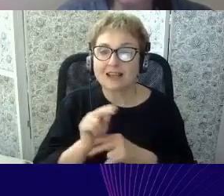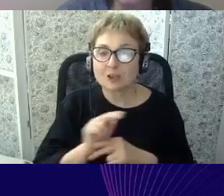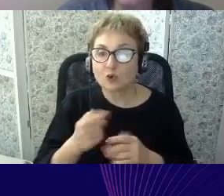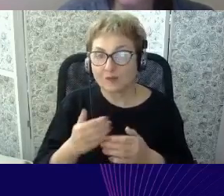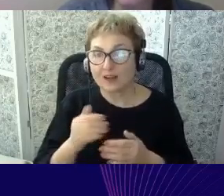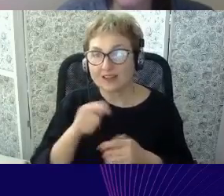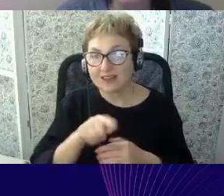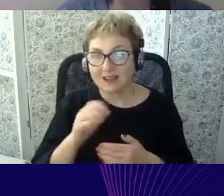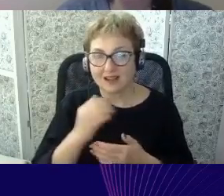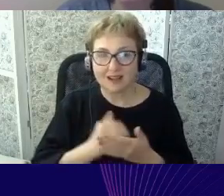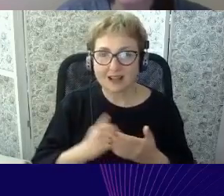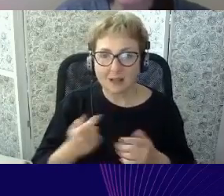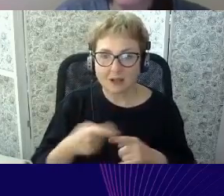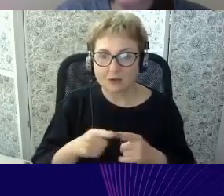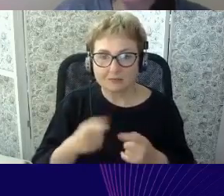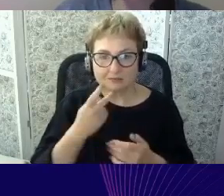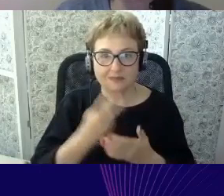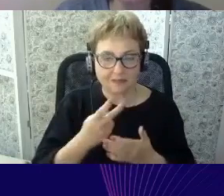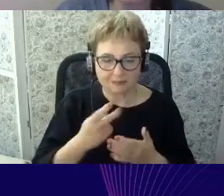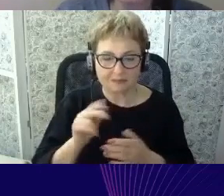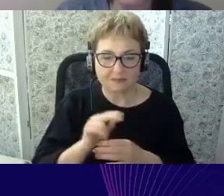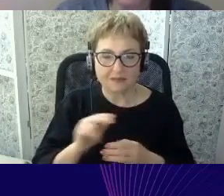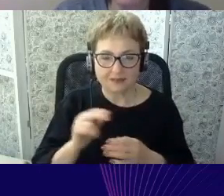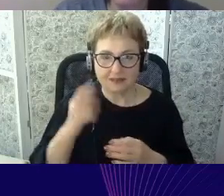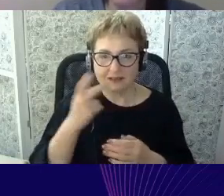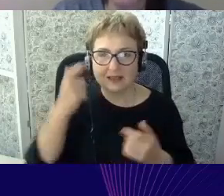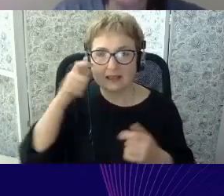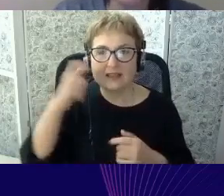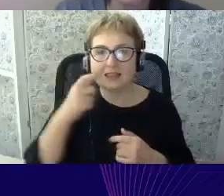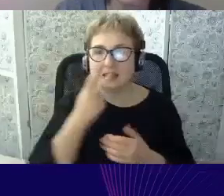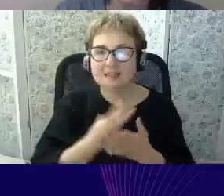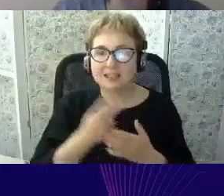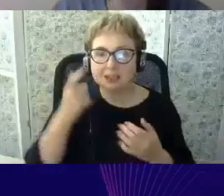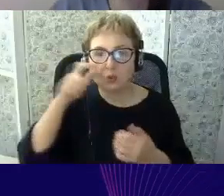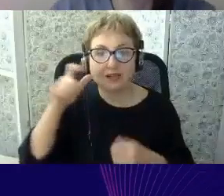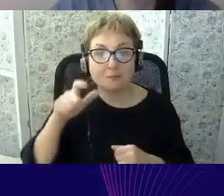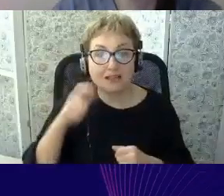сегодня предусматривают механизм проведения демонстрационных экзаменов.